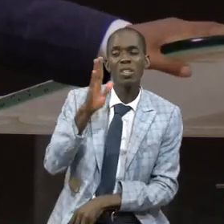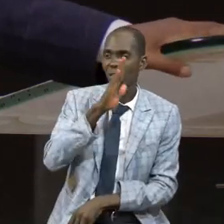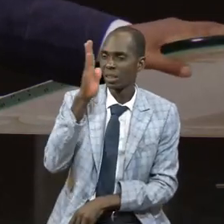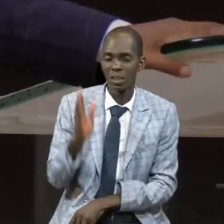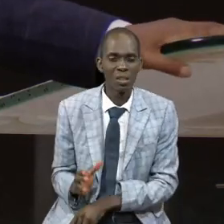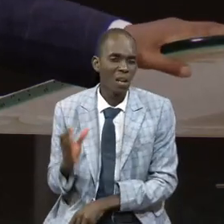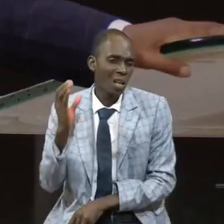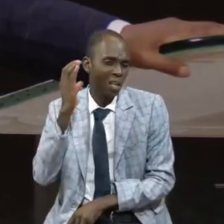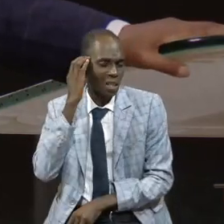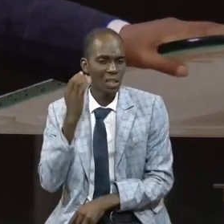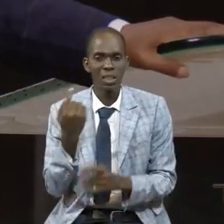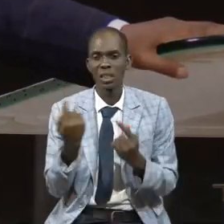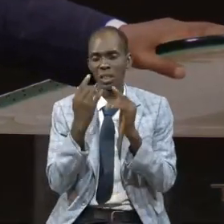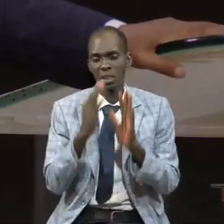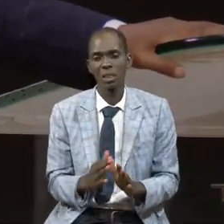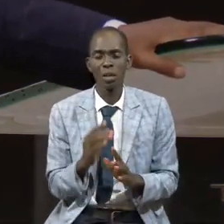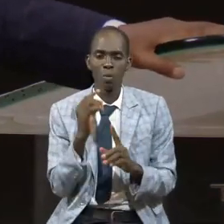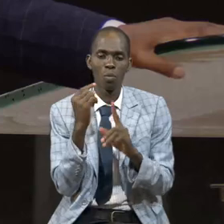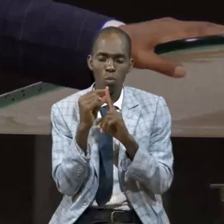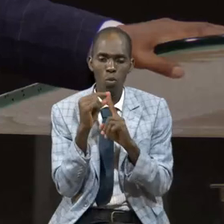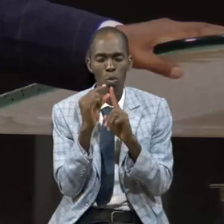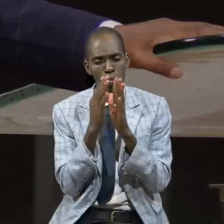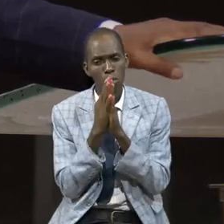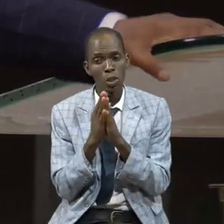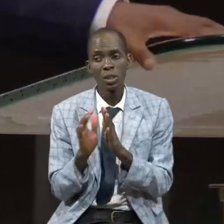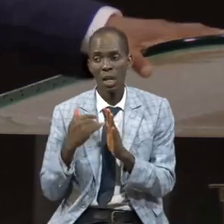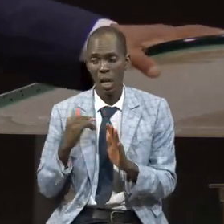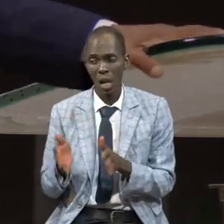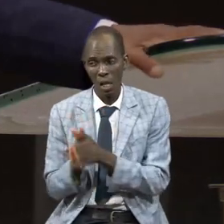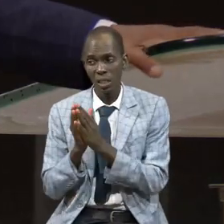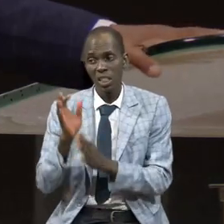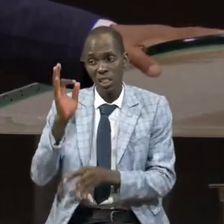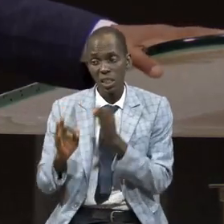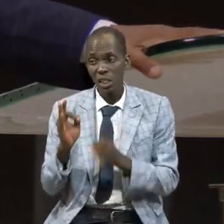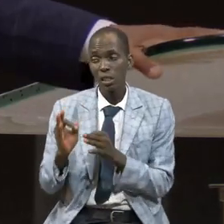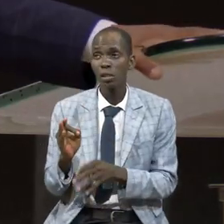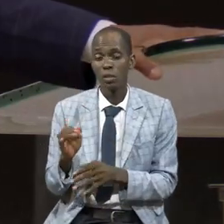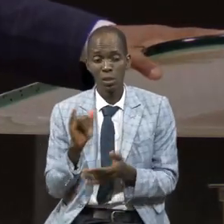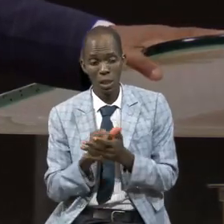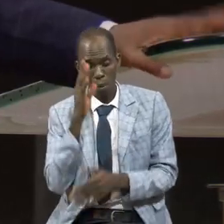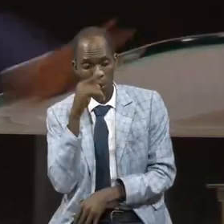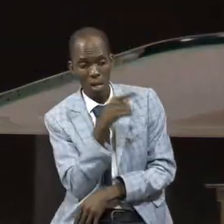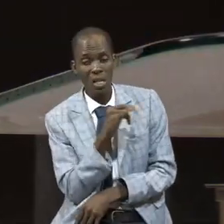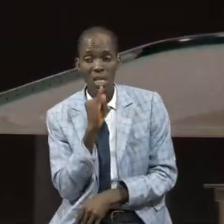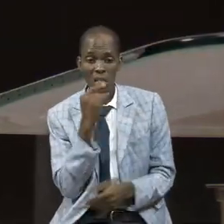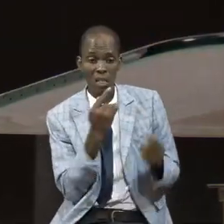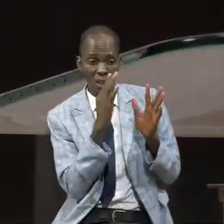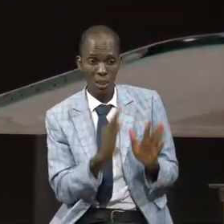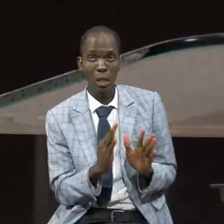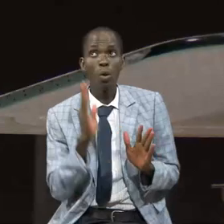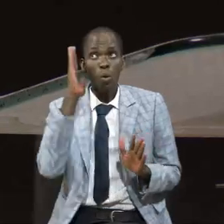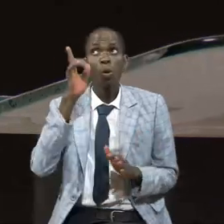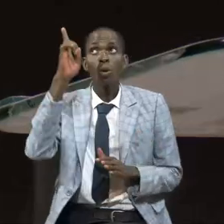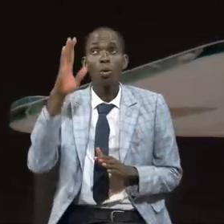homme était aveugle, si cet homme était pécheur, le Seigneur ne l'aurait pas exaucé. Il dit, qu'est-ce que tu nous enseignes? Ils